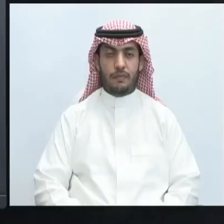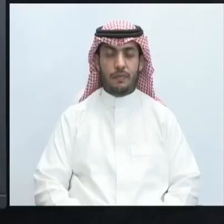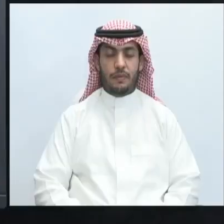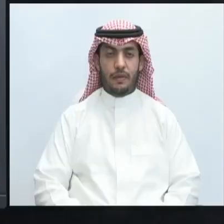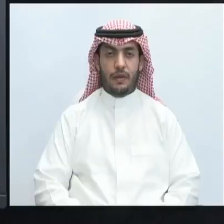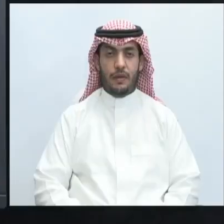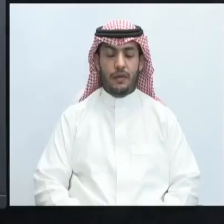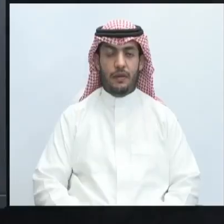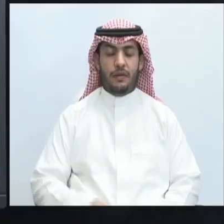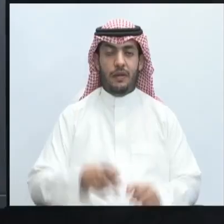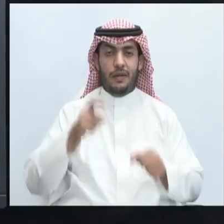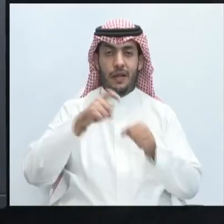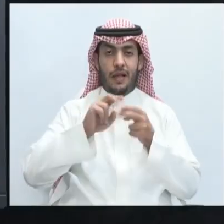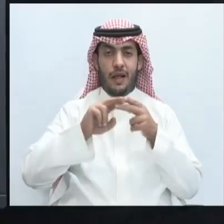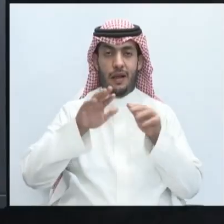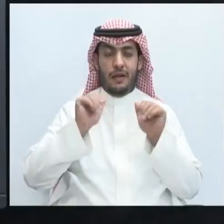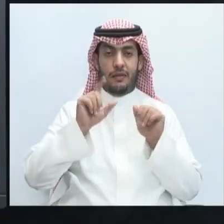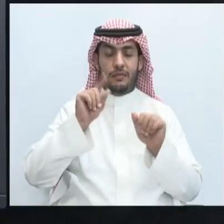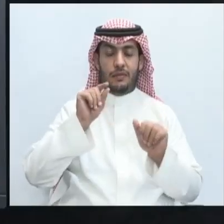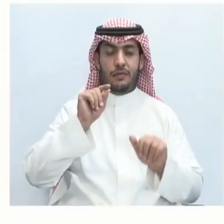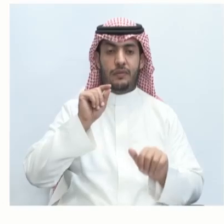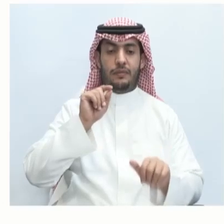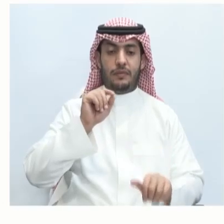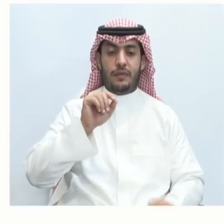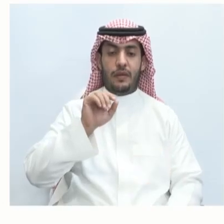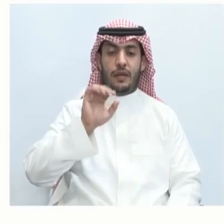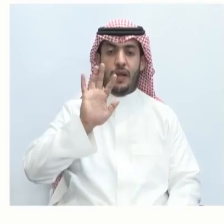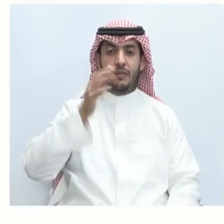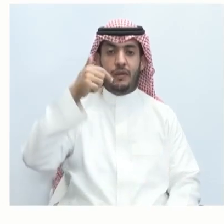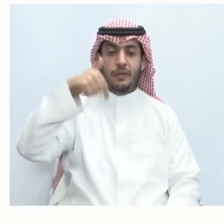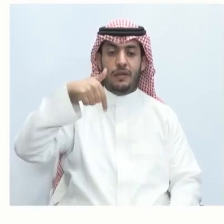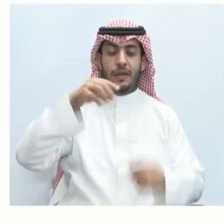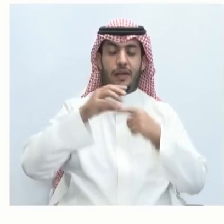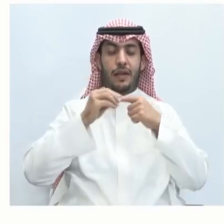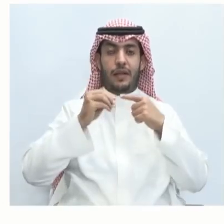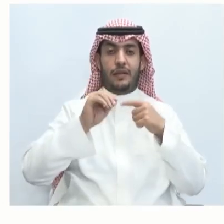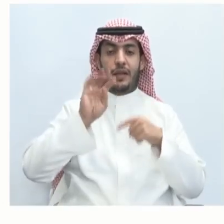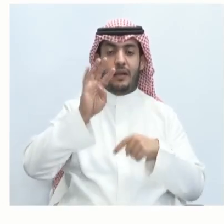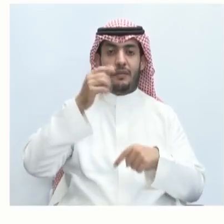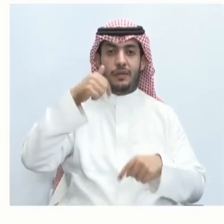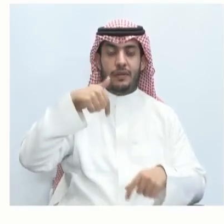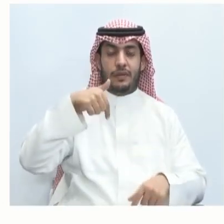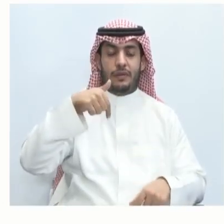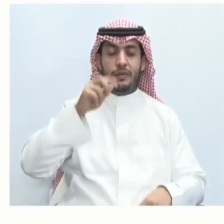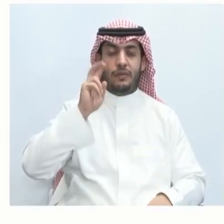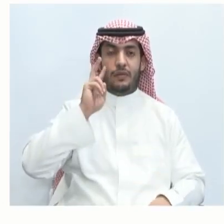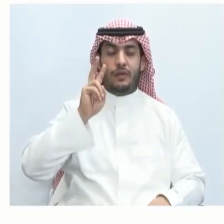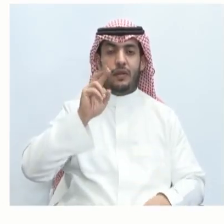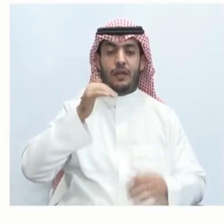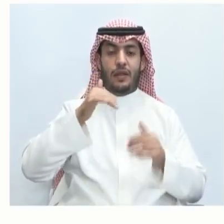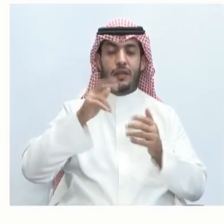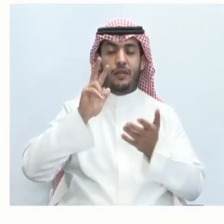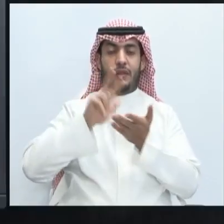هاي مبدعين وصلت الاجابه بارك الله فيكم خمسه اسداس مطروحا منها اربعه اساس دعونا نطبق